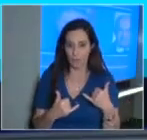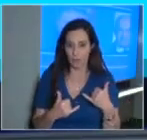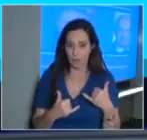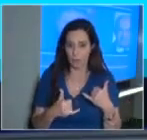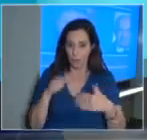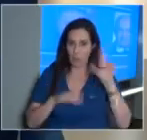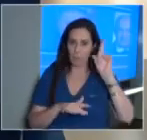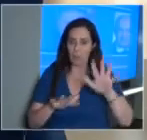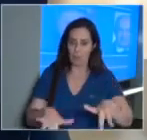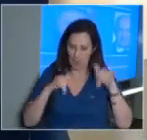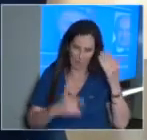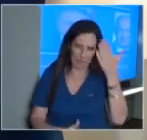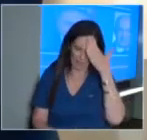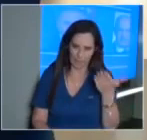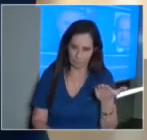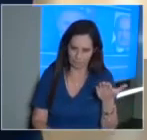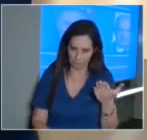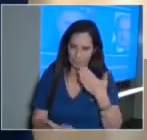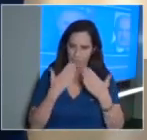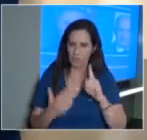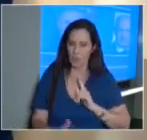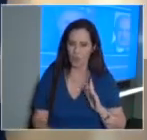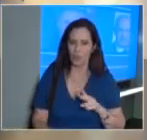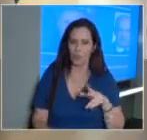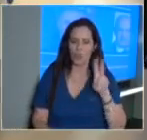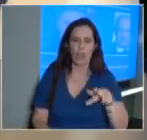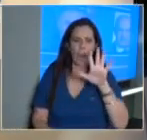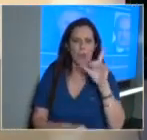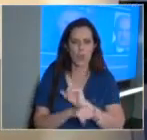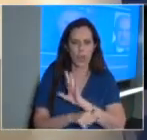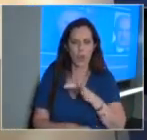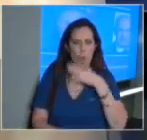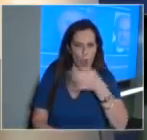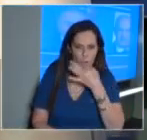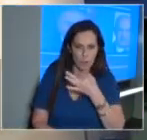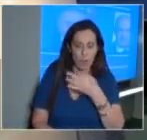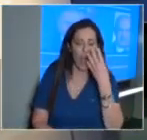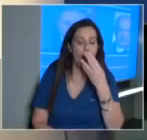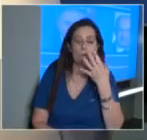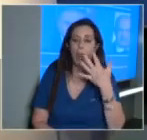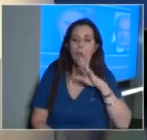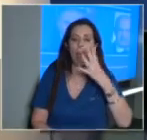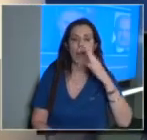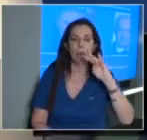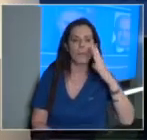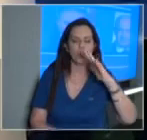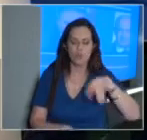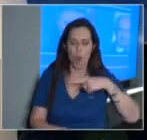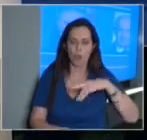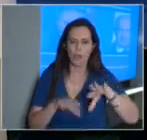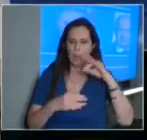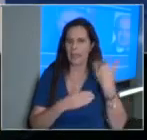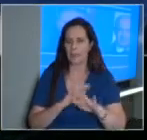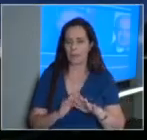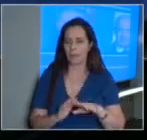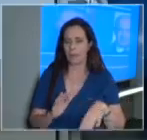בהצבעה אחת במליאה, ואתם הרי מכירים את הטרמינולוגיה, בדיון אישי. זאת אומרת, יש 5 דקות לכל דובר, 4-5 שעות הצבעה והסיפור הזה נגמר.